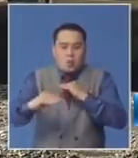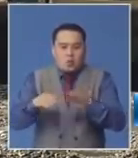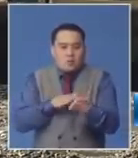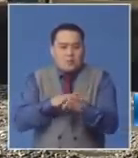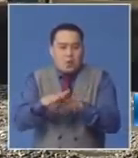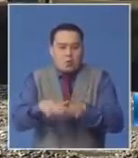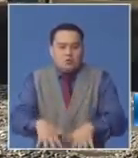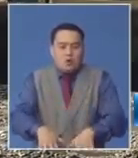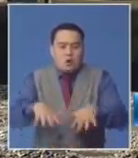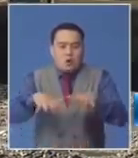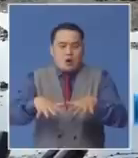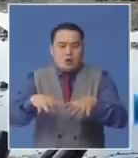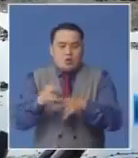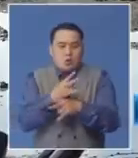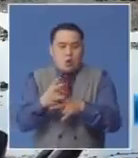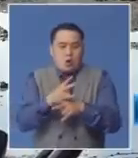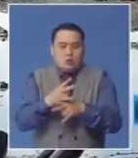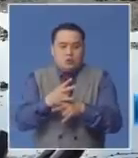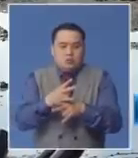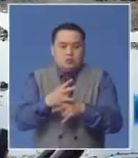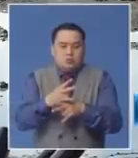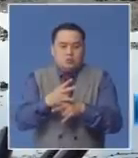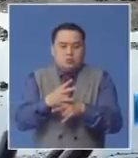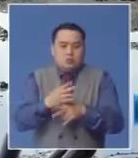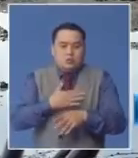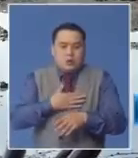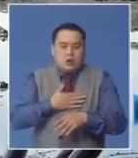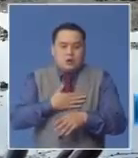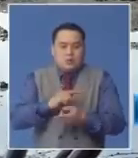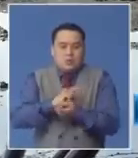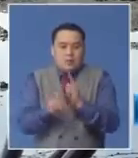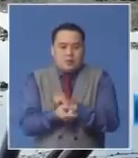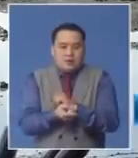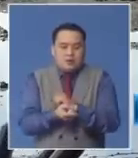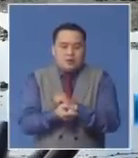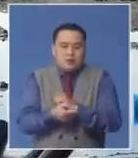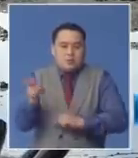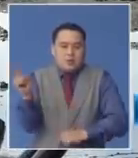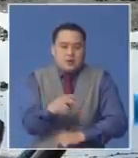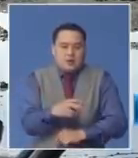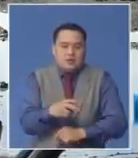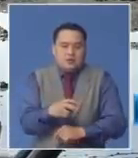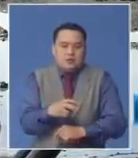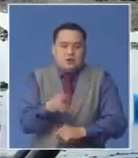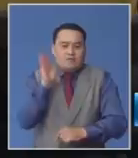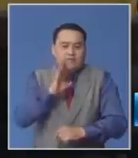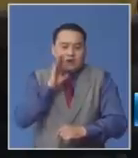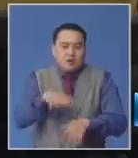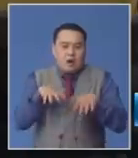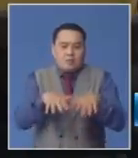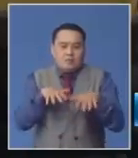ночью жена позвонила наступит мир поменялся приехала здесь уже сварат вода шла